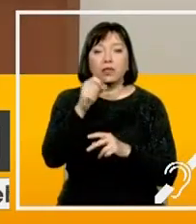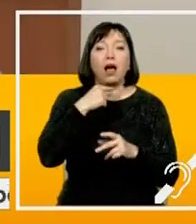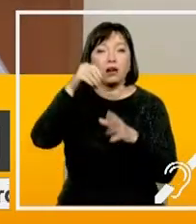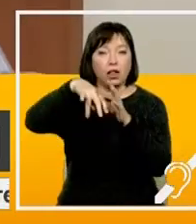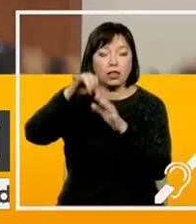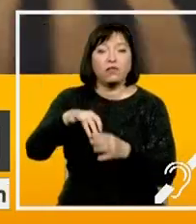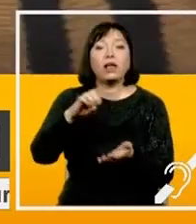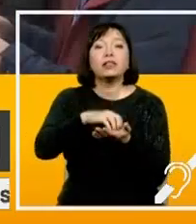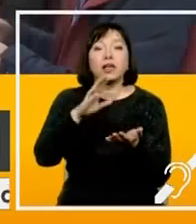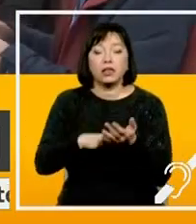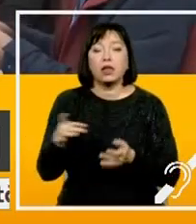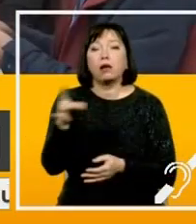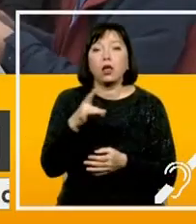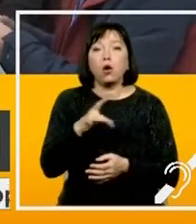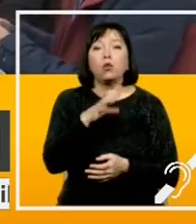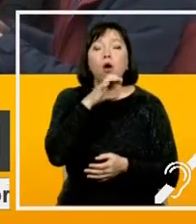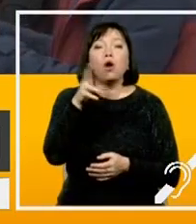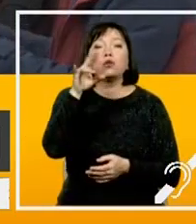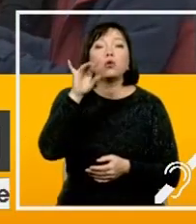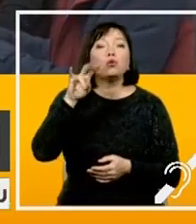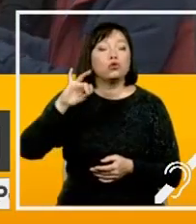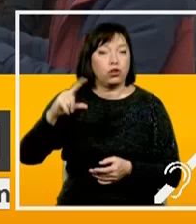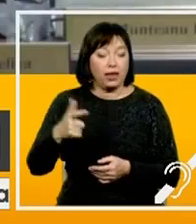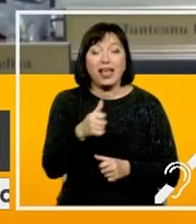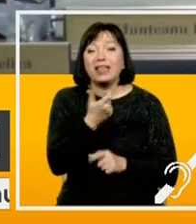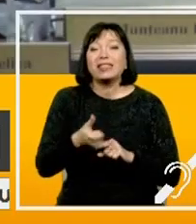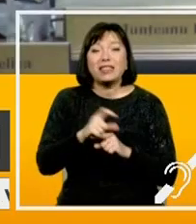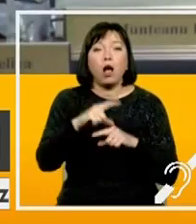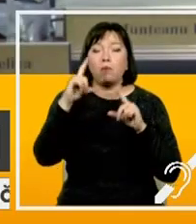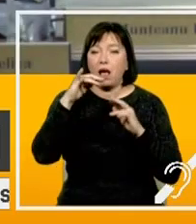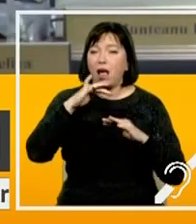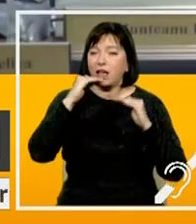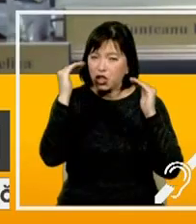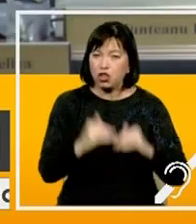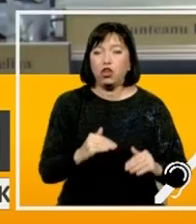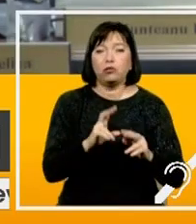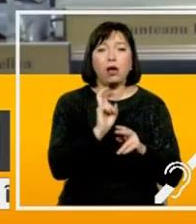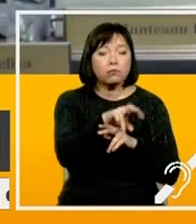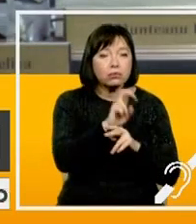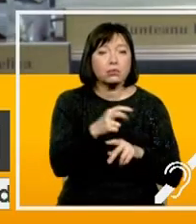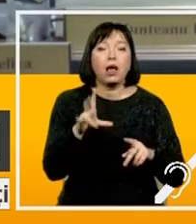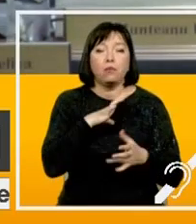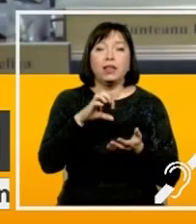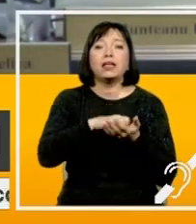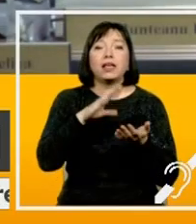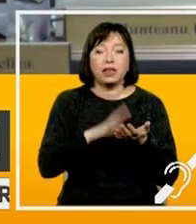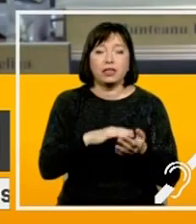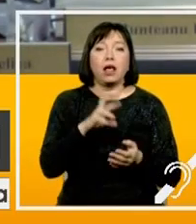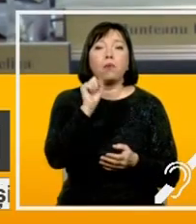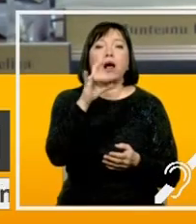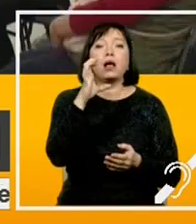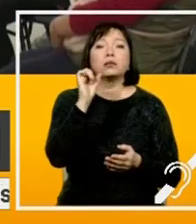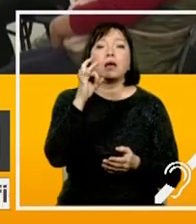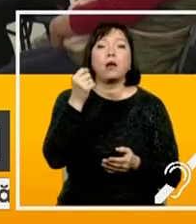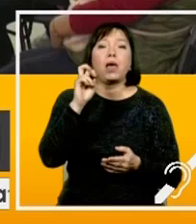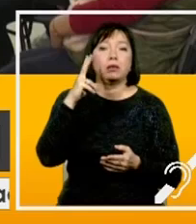s-a înregistrat în raionul Dondușeni. Cea mai scăzută rată a prezenței a fost înregistrată în raionul